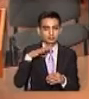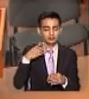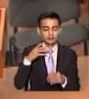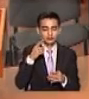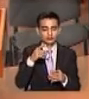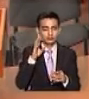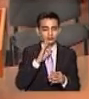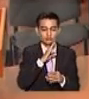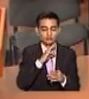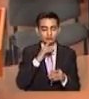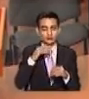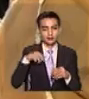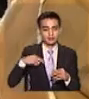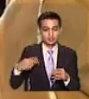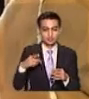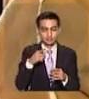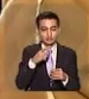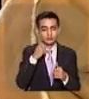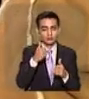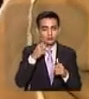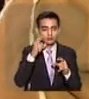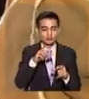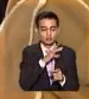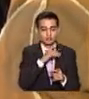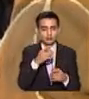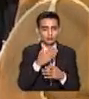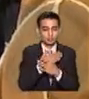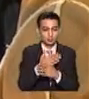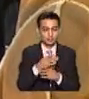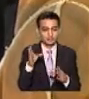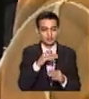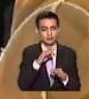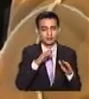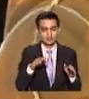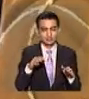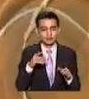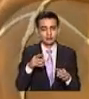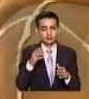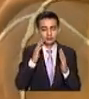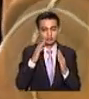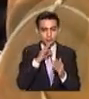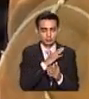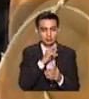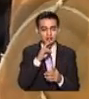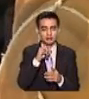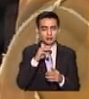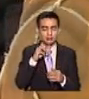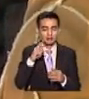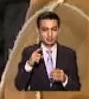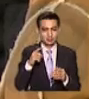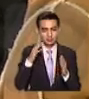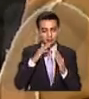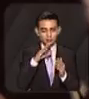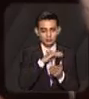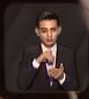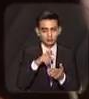стала жертвой завистников. Она помогала нуждающимся детям и читала намаз. Зачем на нее наговаривать? Она честный